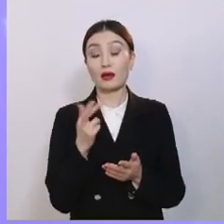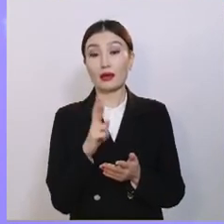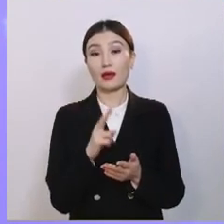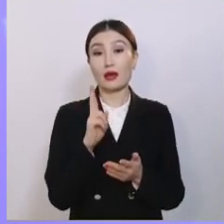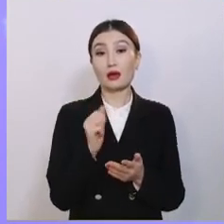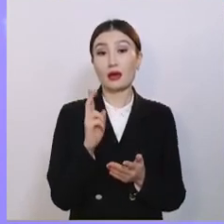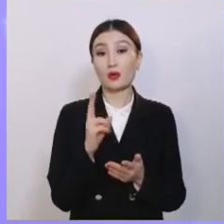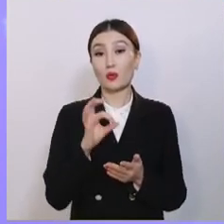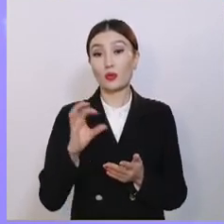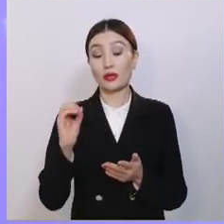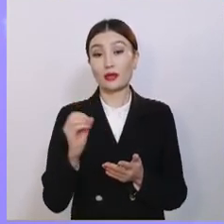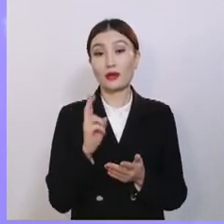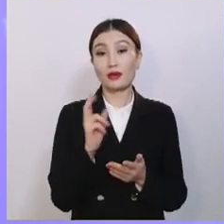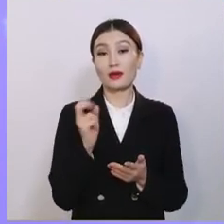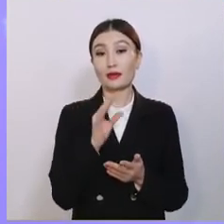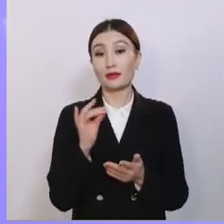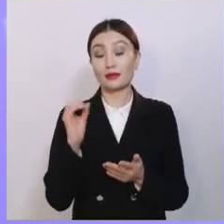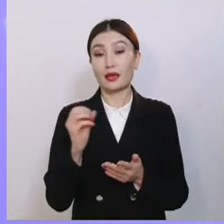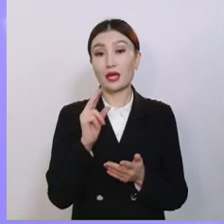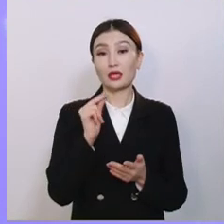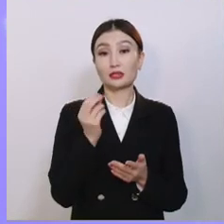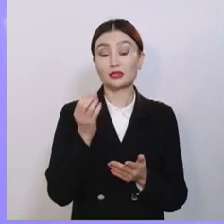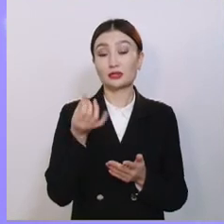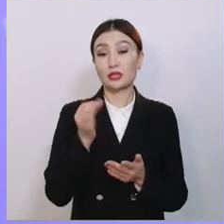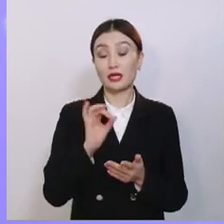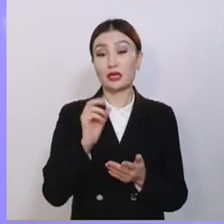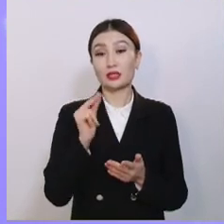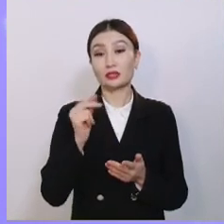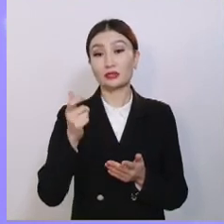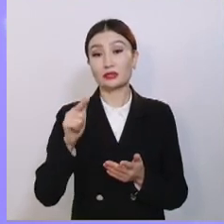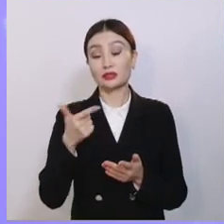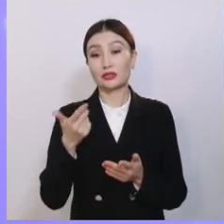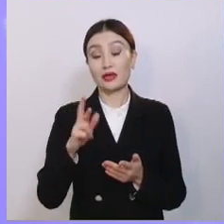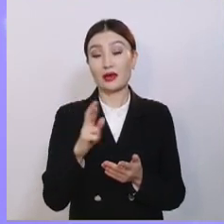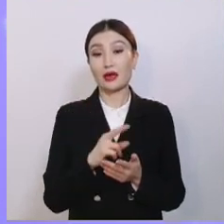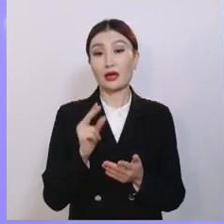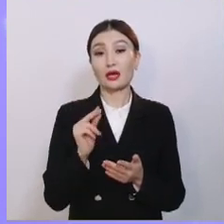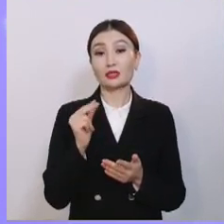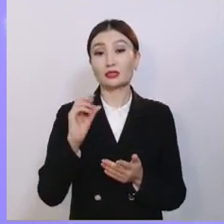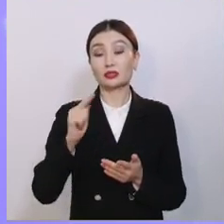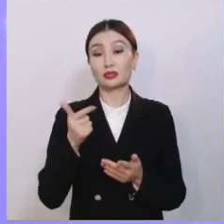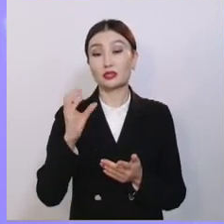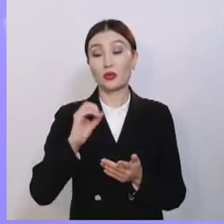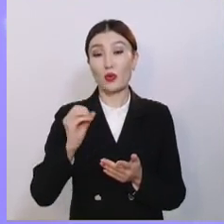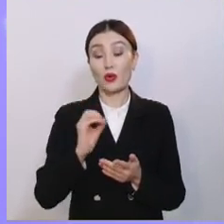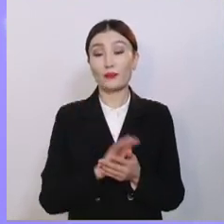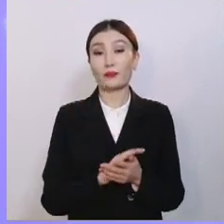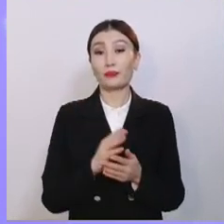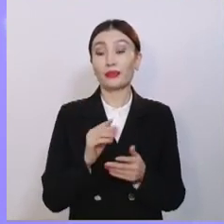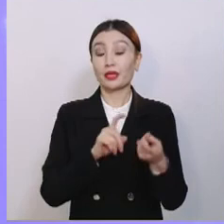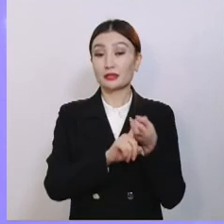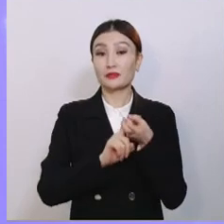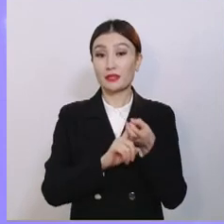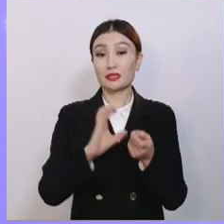«какое», «какие», «чей», «чья», «чье». Имя прилагательное связано с